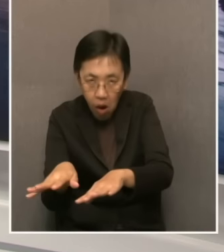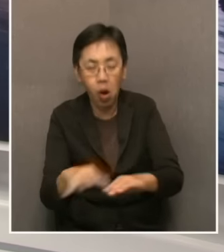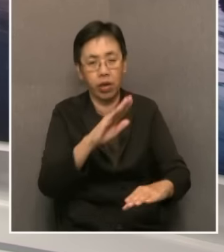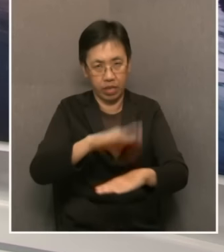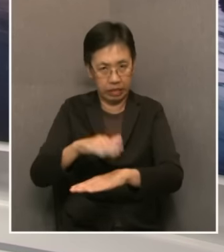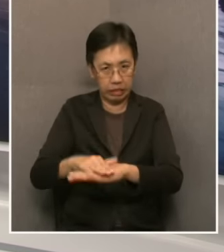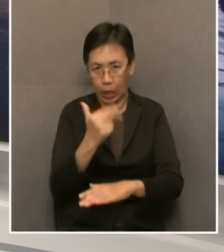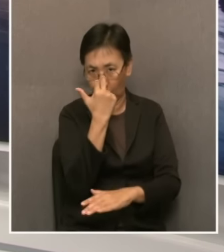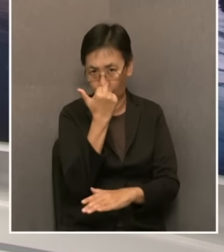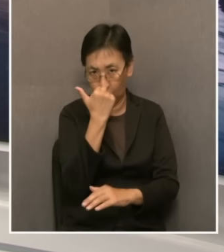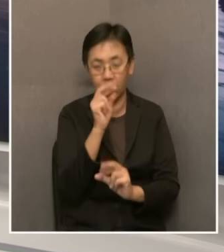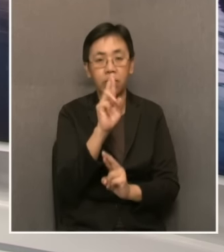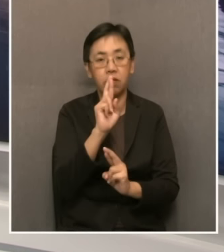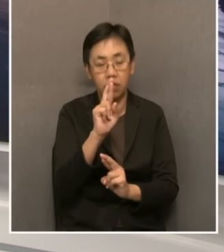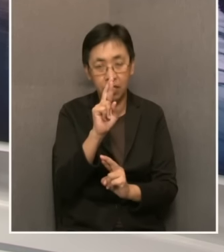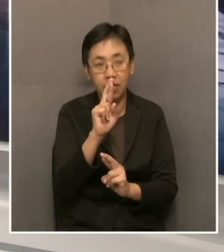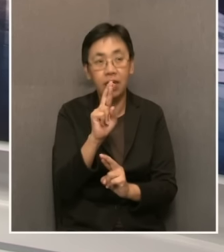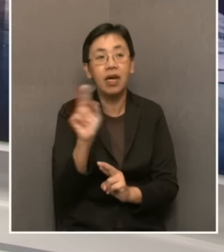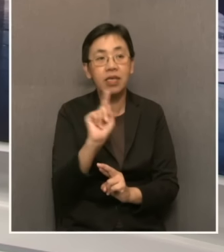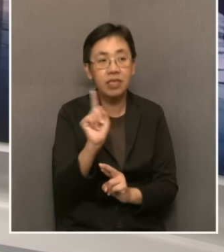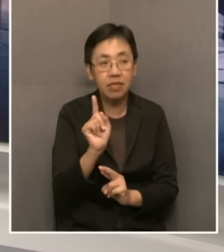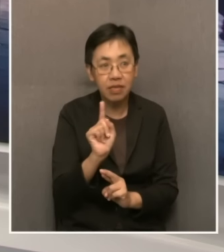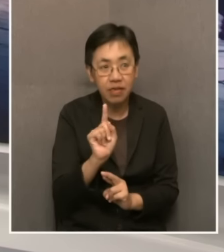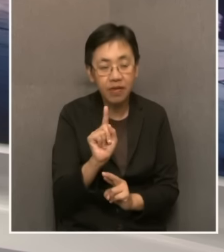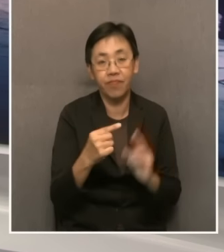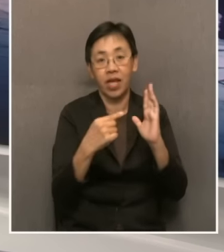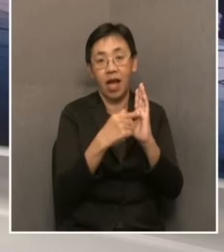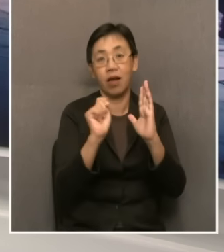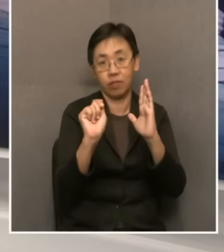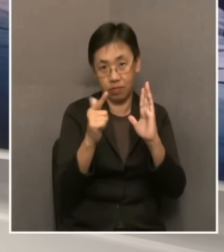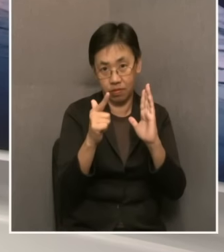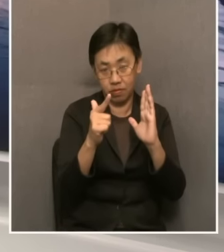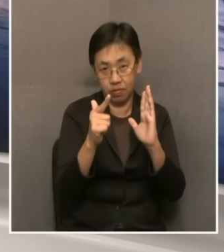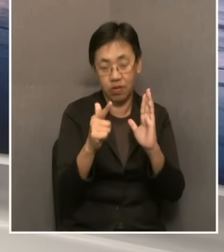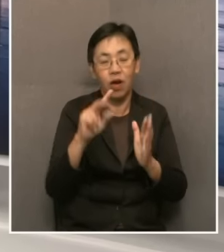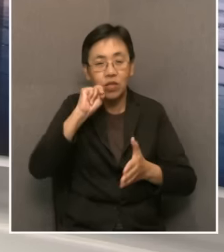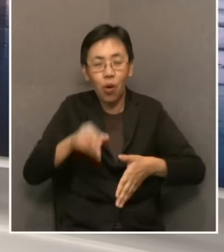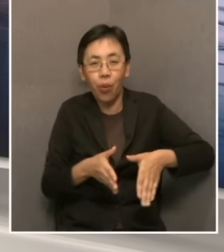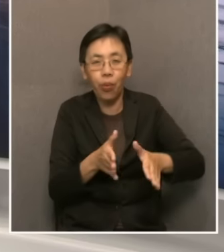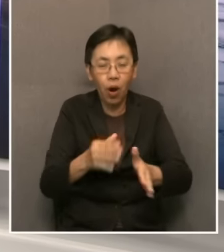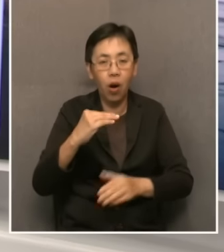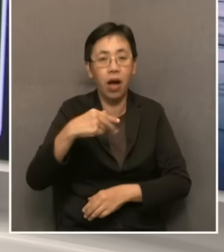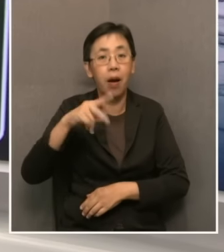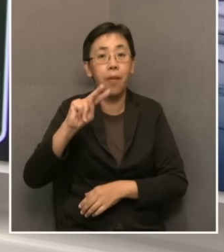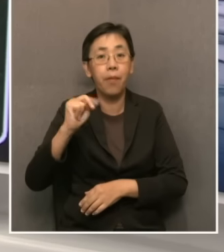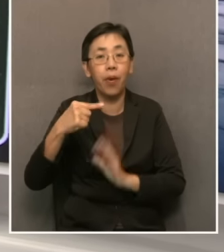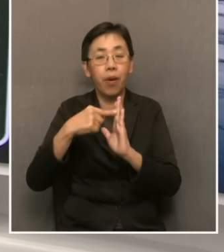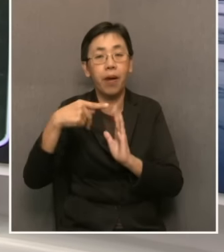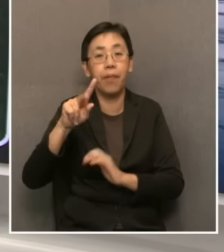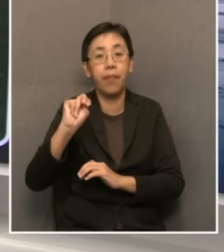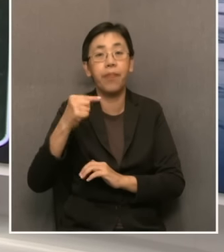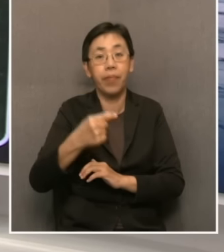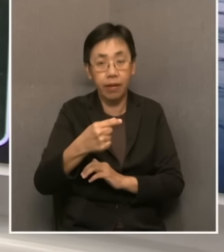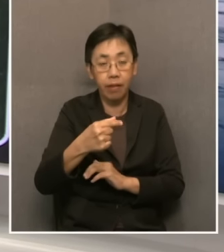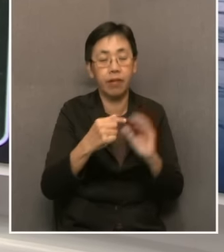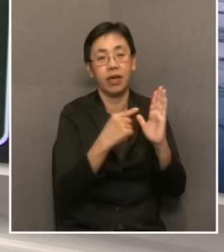ระวังนะคะใน2จังหวัดที่ติดกันนี้นะคะก็คือที่อ่างทองนะคะคลองผงเพงจังหวัดอ่างทองค่ะรวมทั้งที่บริเว